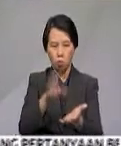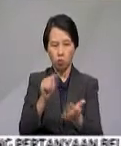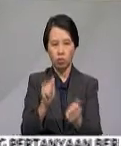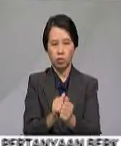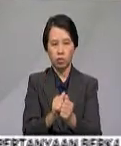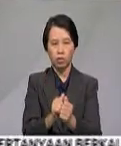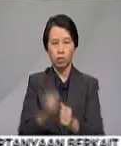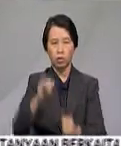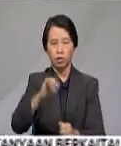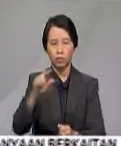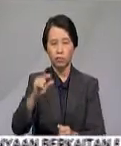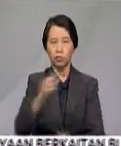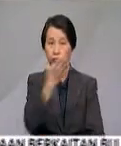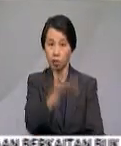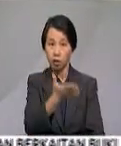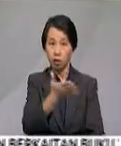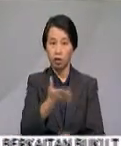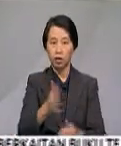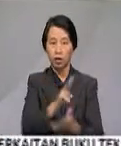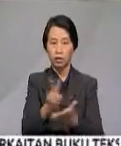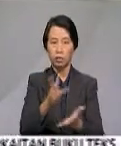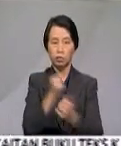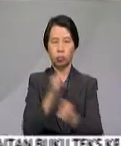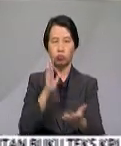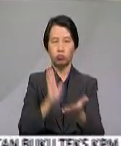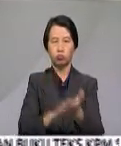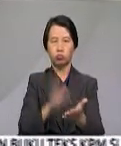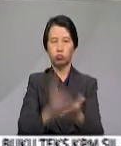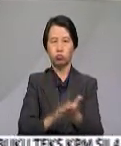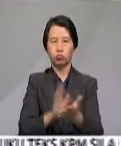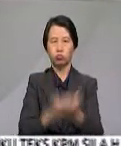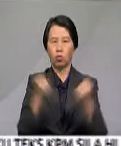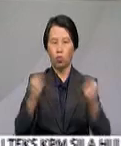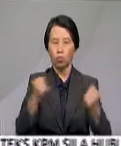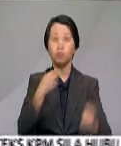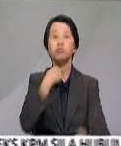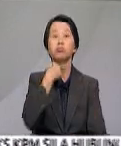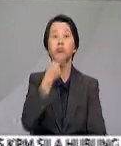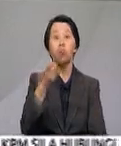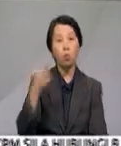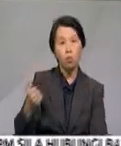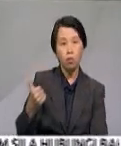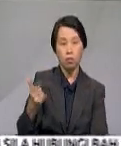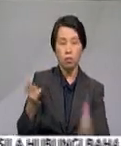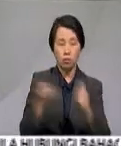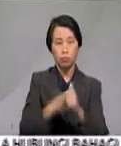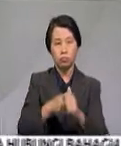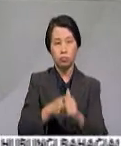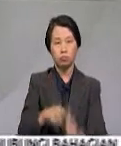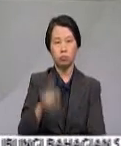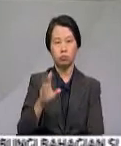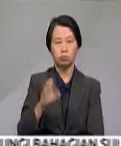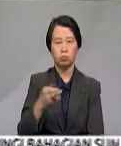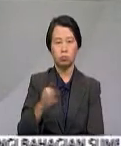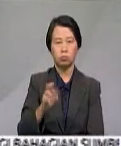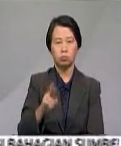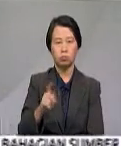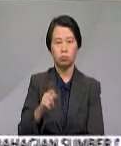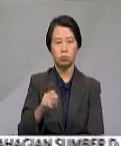di Instagram mereka. Video itu mendapat pujian netizen apabila kekuatan vokalnya dikatakan persis Christina.